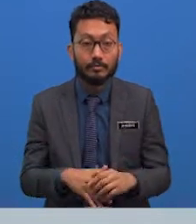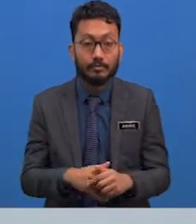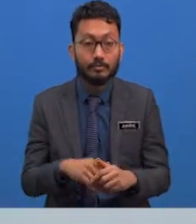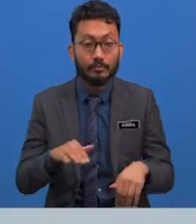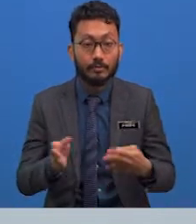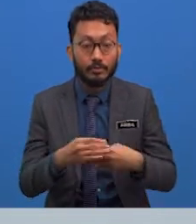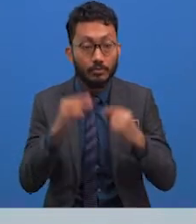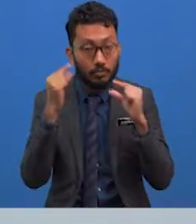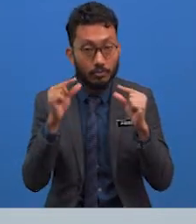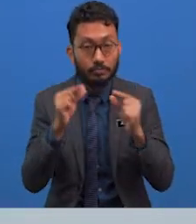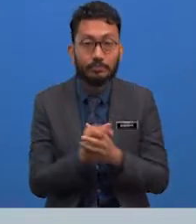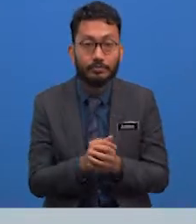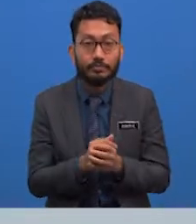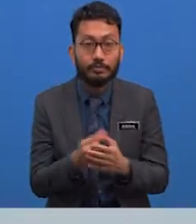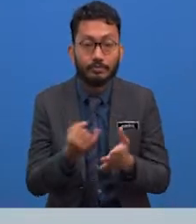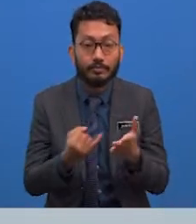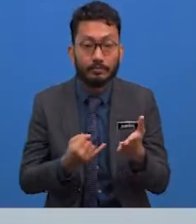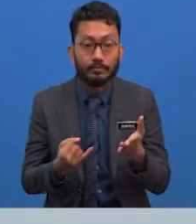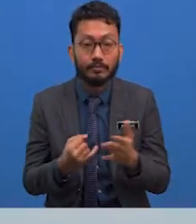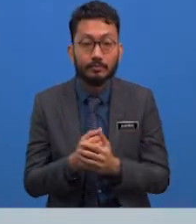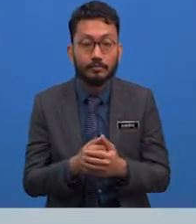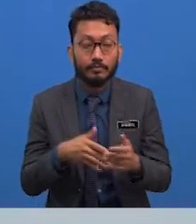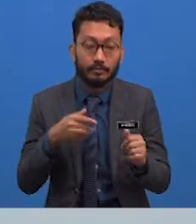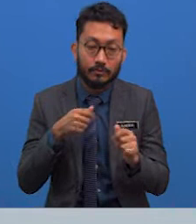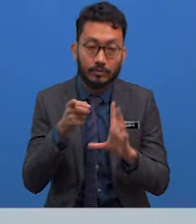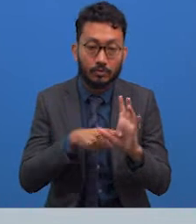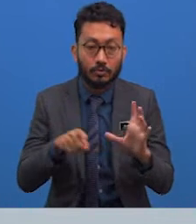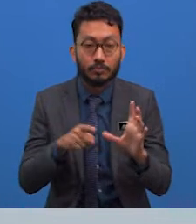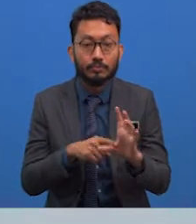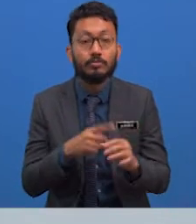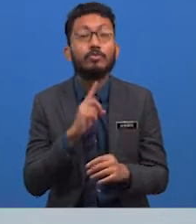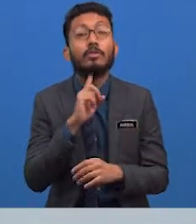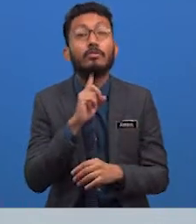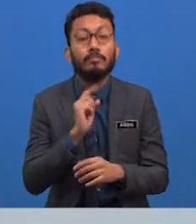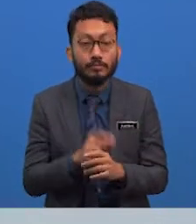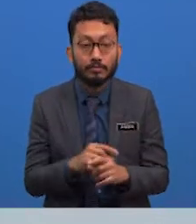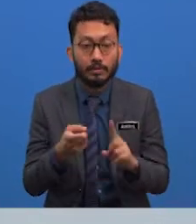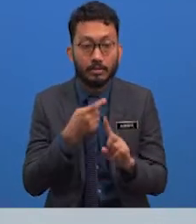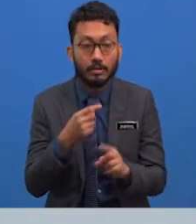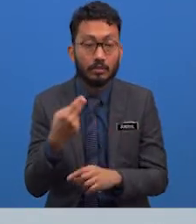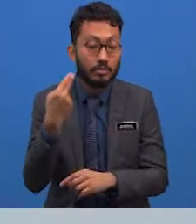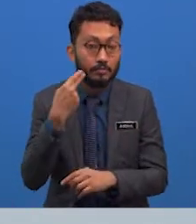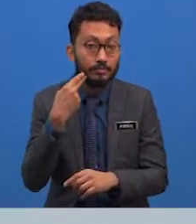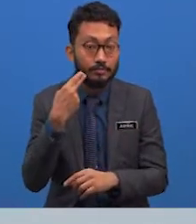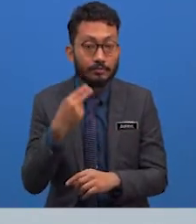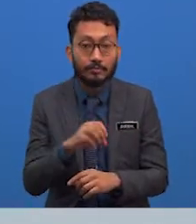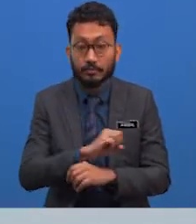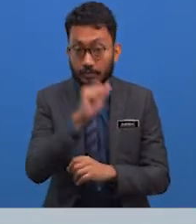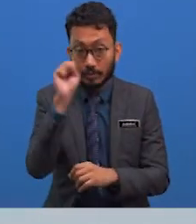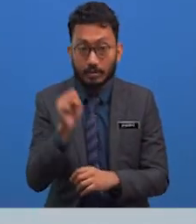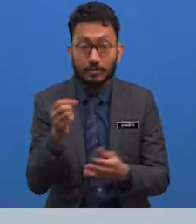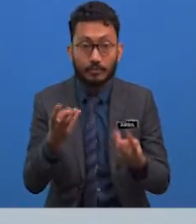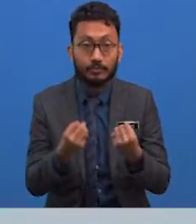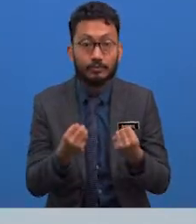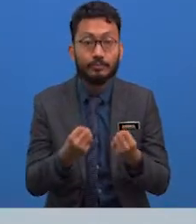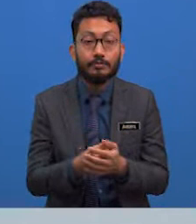Lukis dan labelkan sudut dongak papan tanda dari Hana. Murid-murid semua, soalan